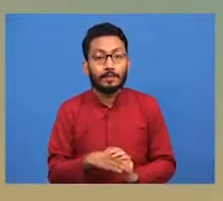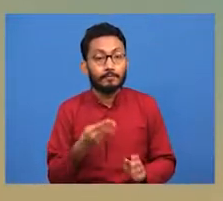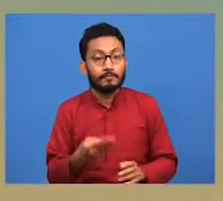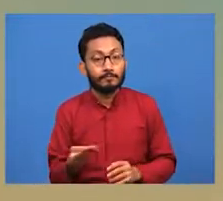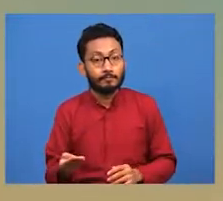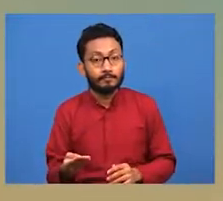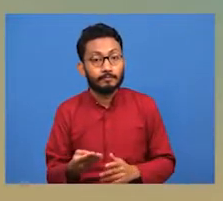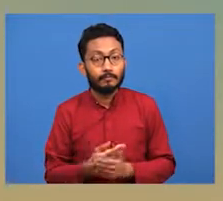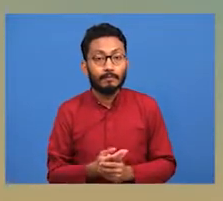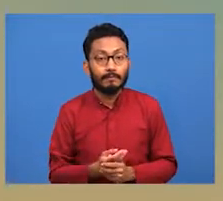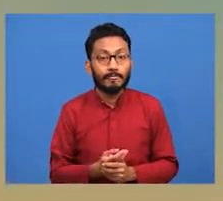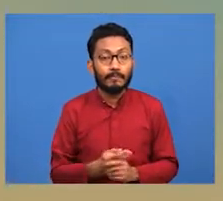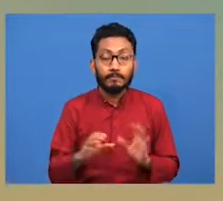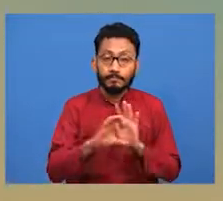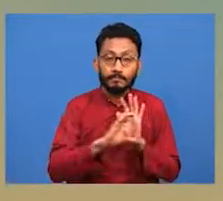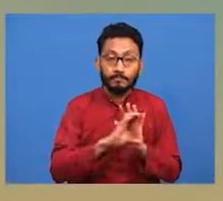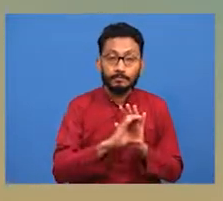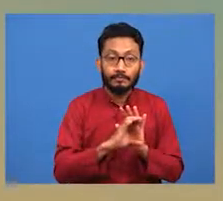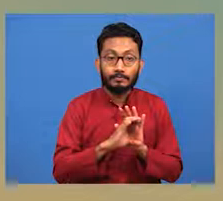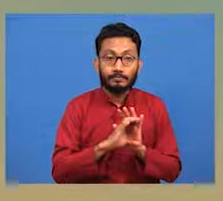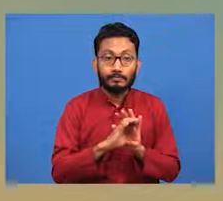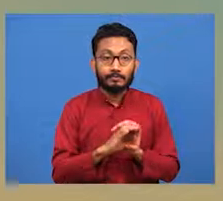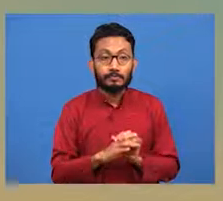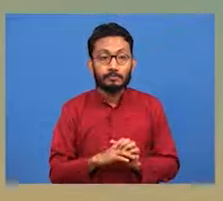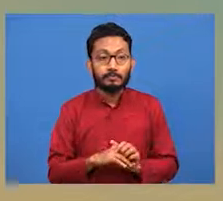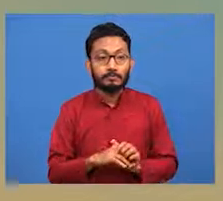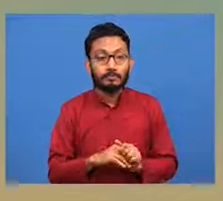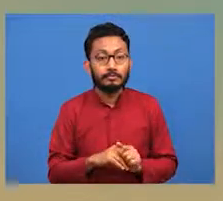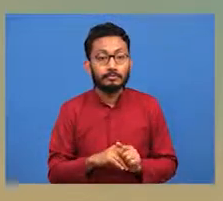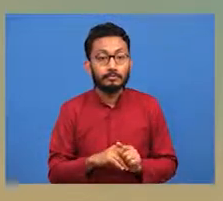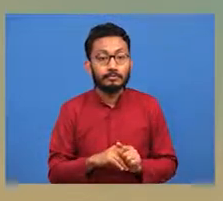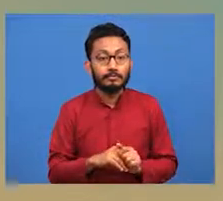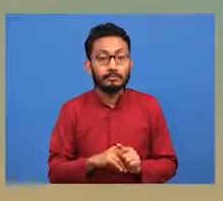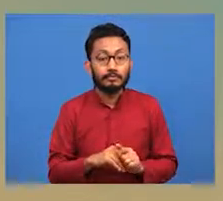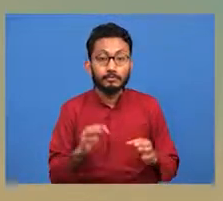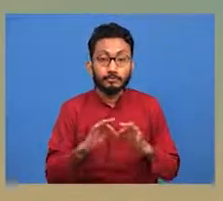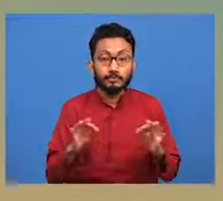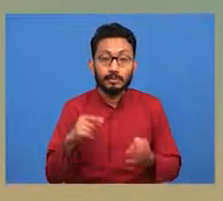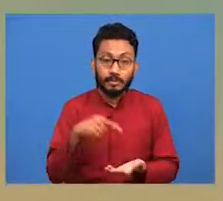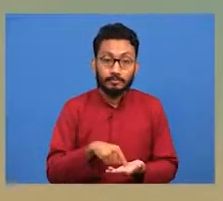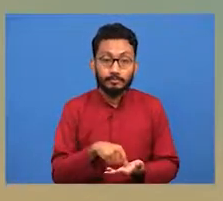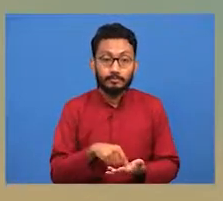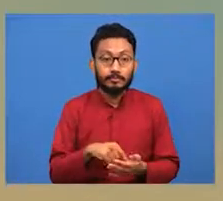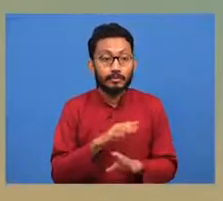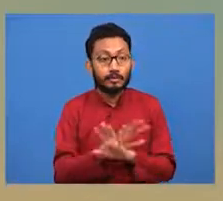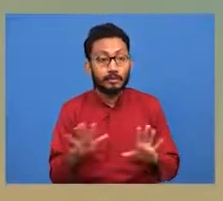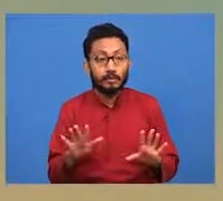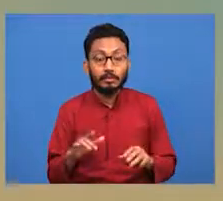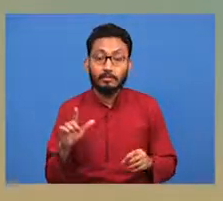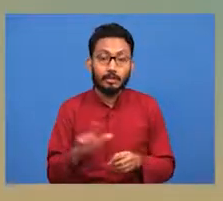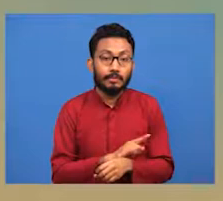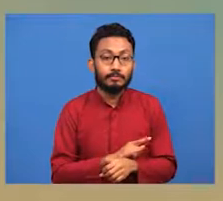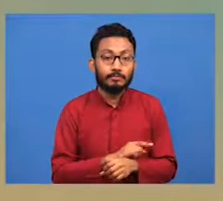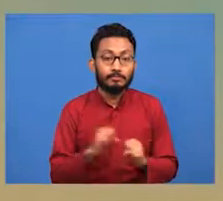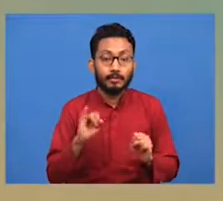Contohnya, kucing sedang tidur. Ayat ini tanpa pelengkap yang boleh